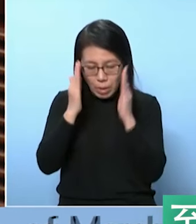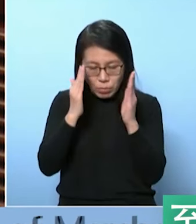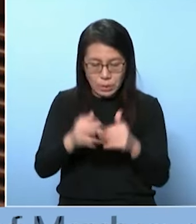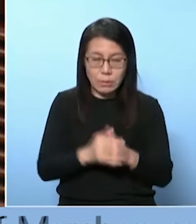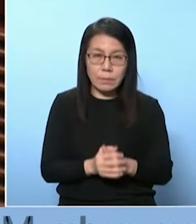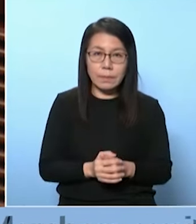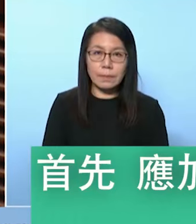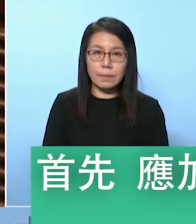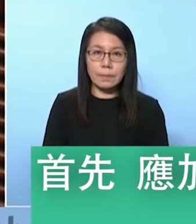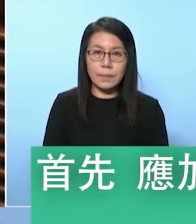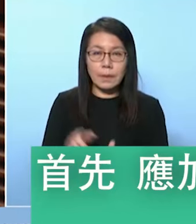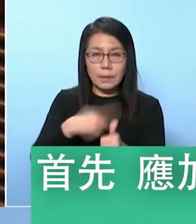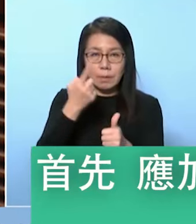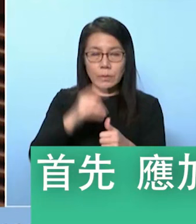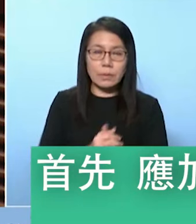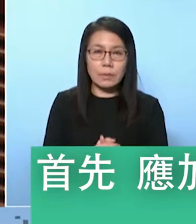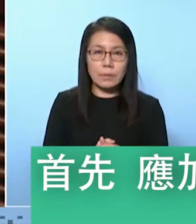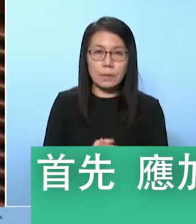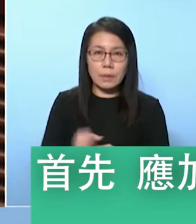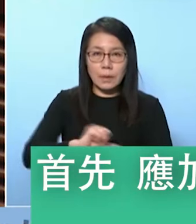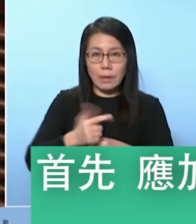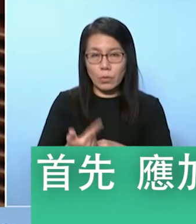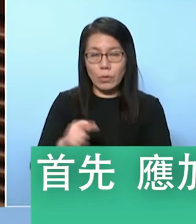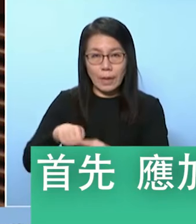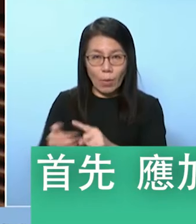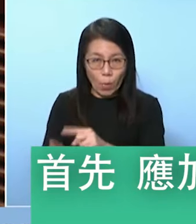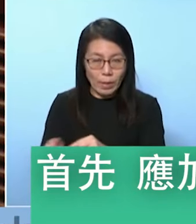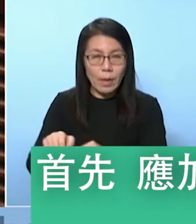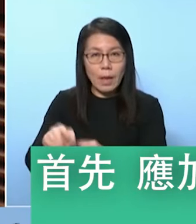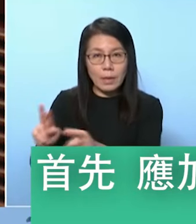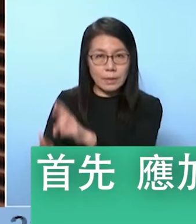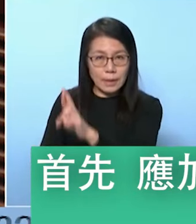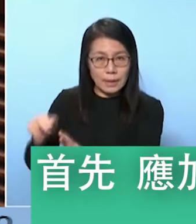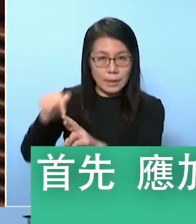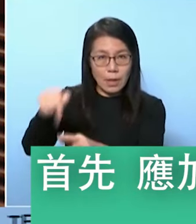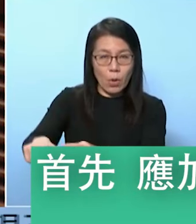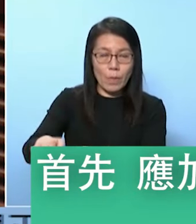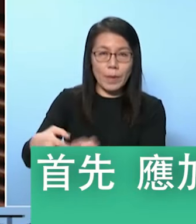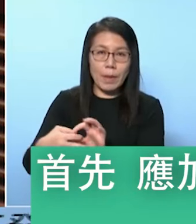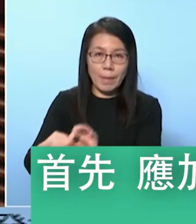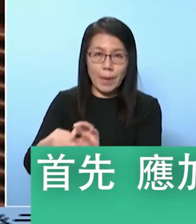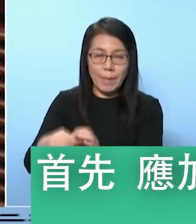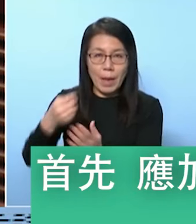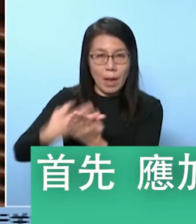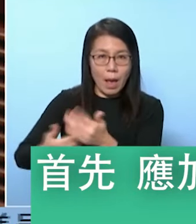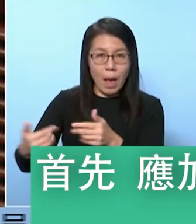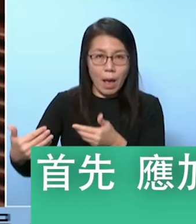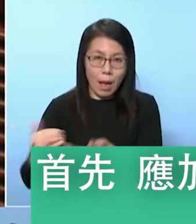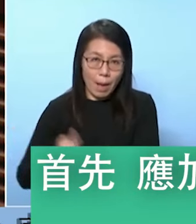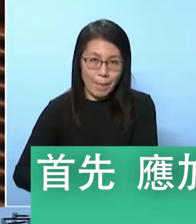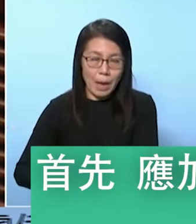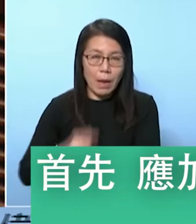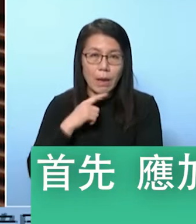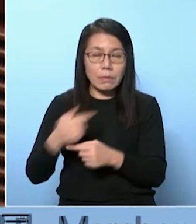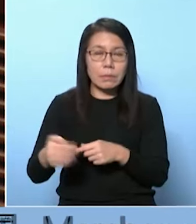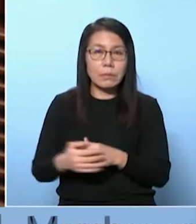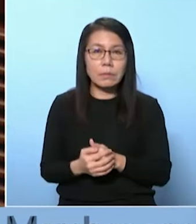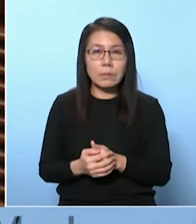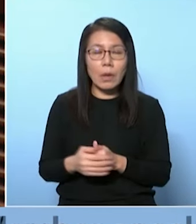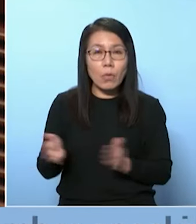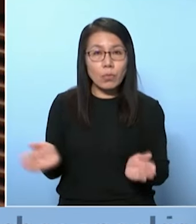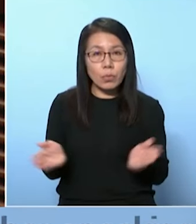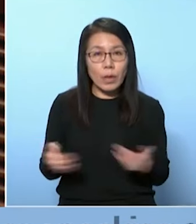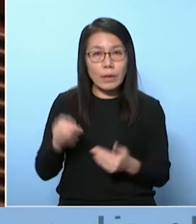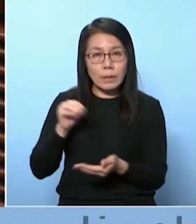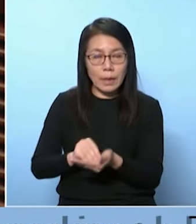意的。首先，應該加強與大灣區其他城市的規則銜接和機制對接，推